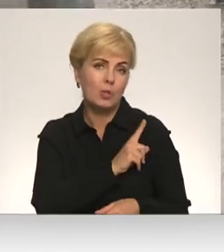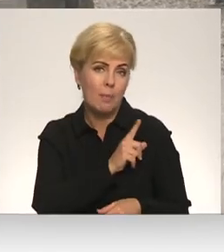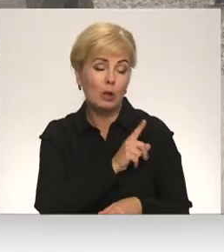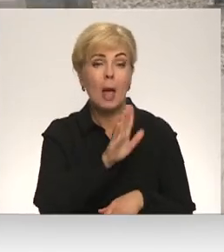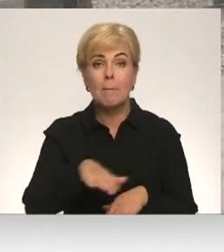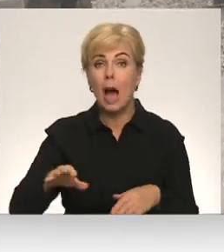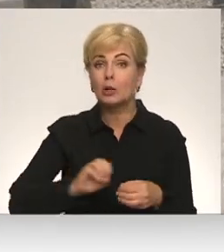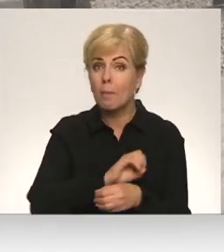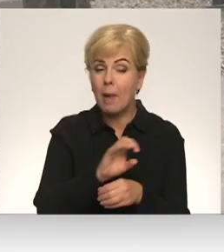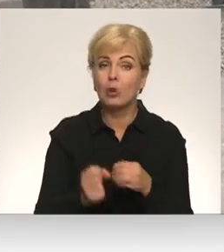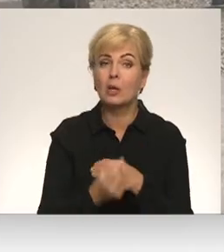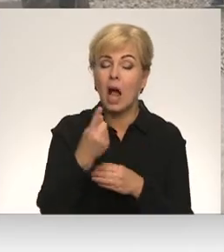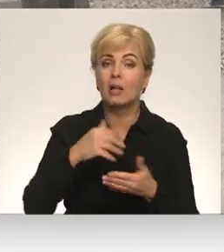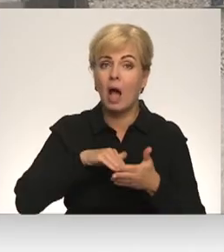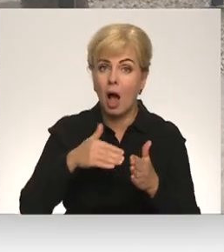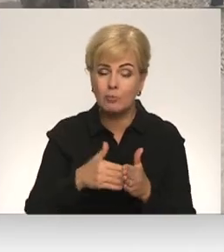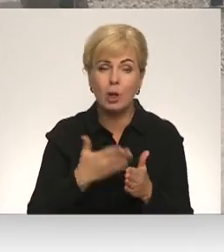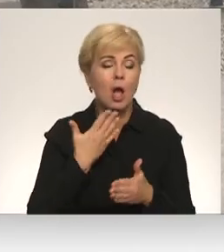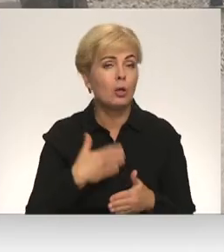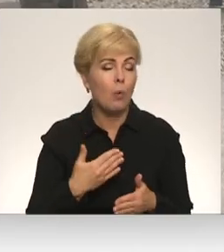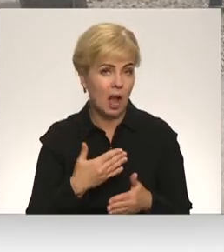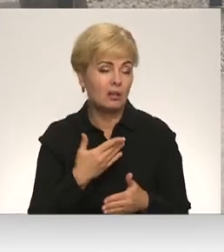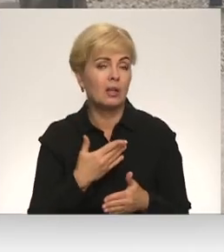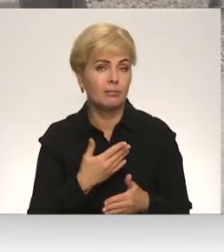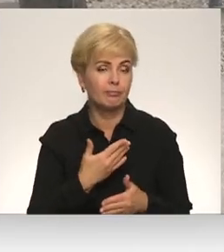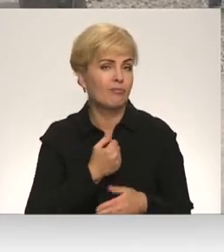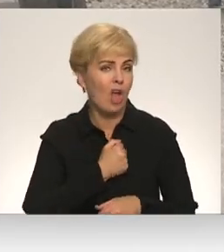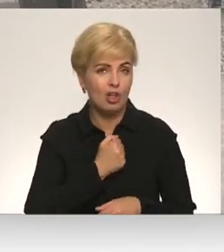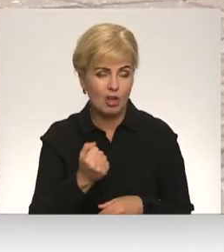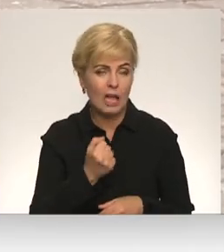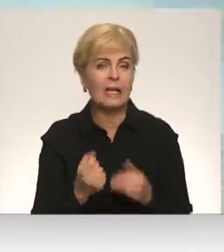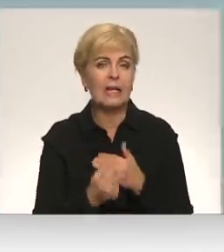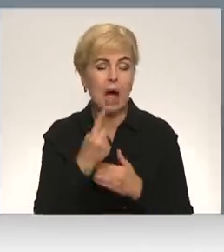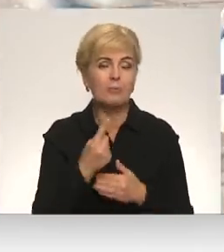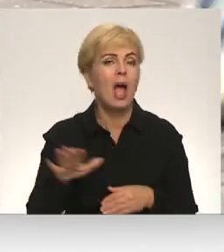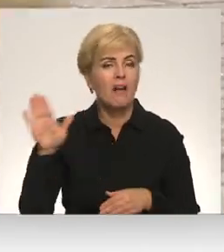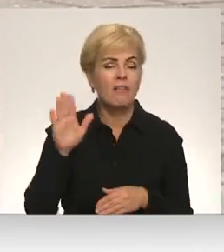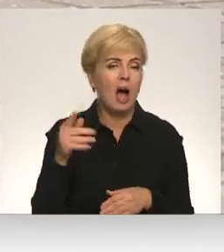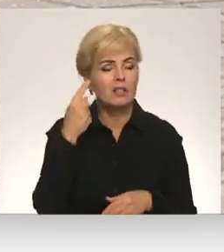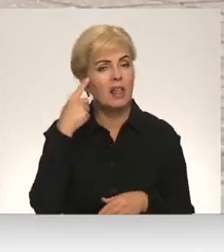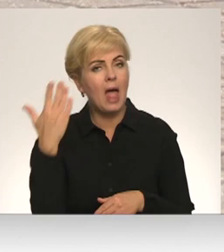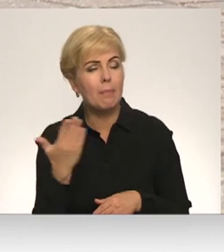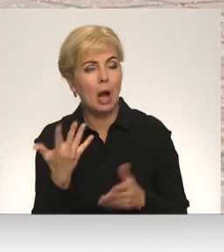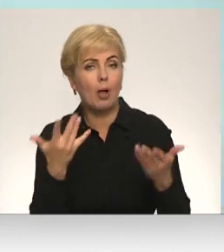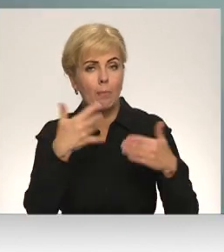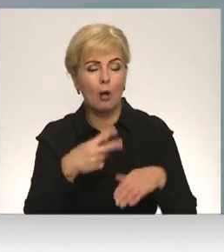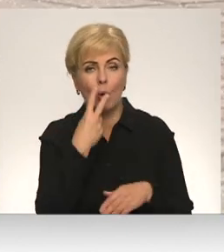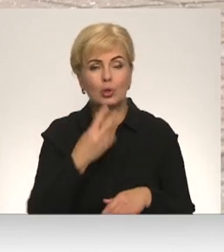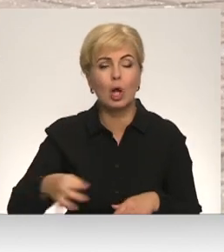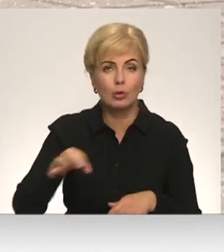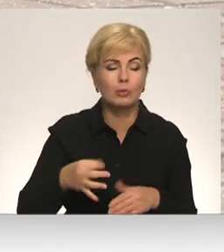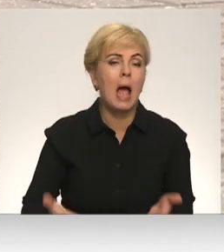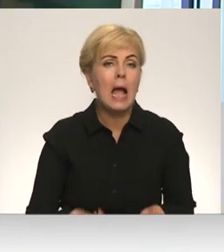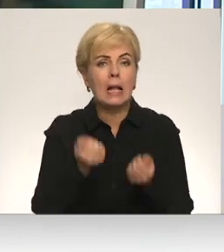Bērniem pandēmijas radītie apstākļi ir pamatīgs trieciens. Iemesls ir valsts nepārdomāta politika, tā uzskata organizācija